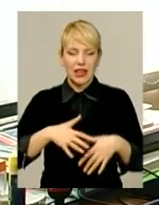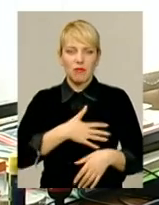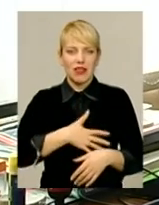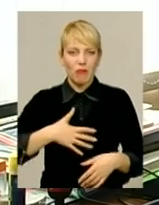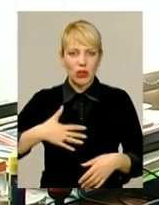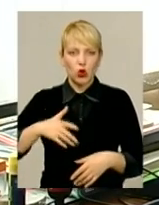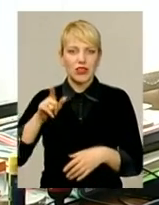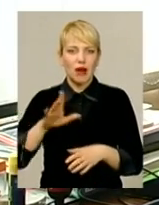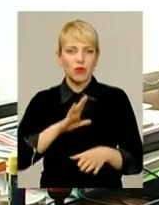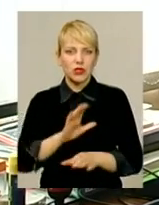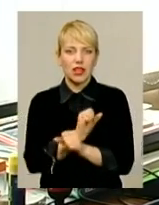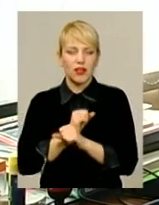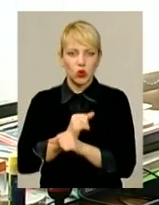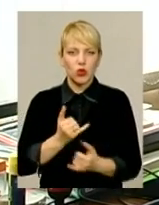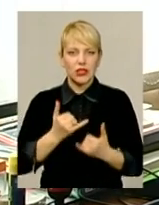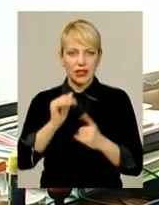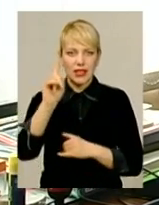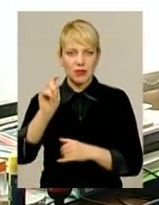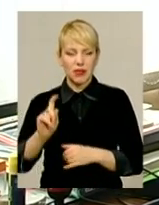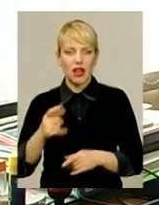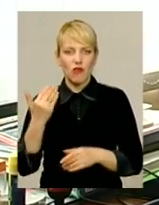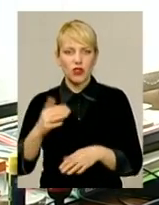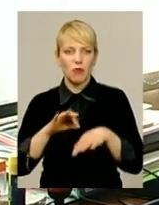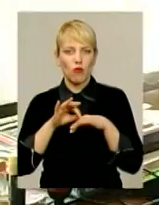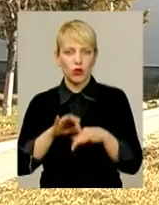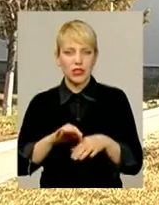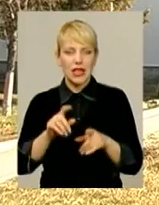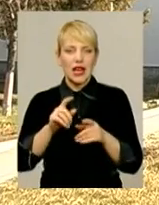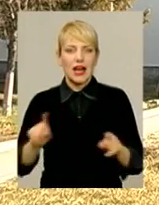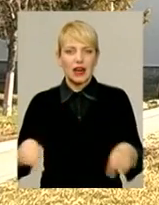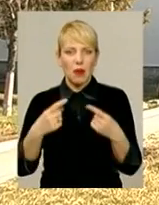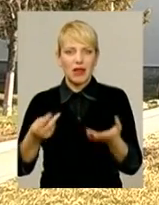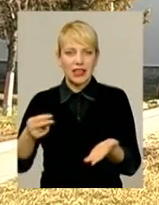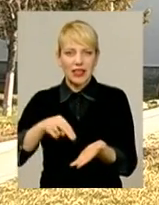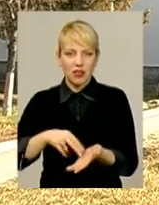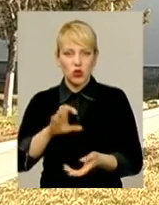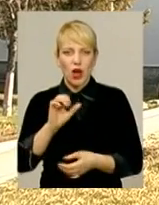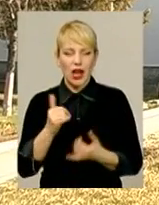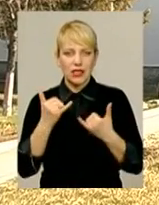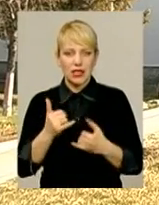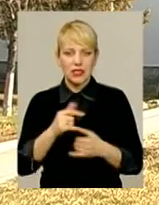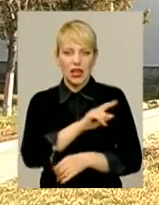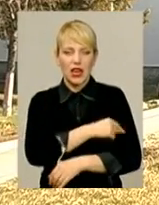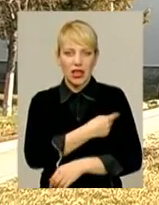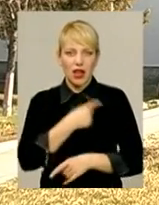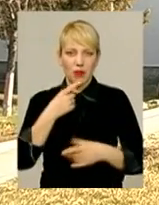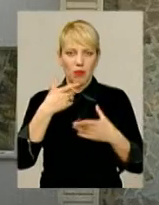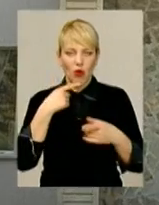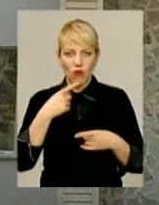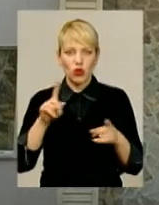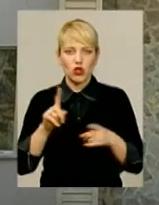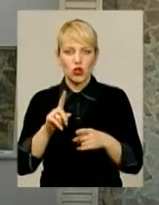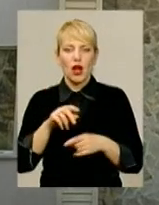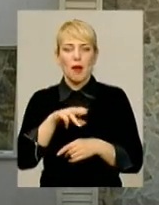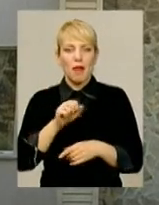оці санаторії для спінальників, вони проходили реабілітацію. Лікарі переконують, Микола Патарака перебував на лікуванні